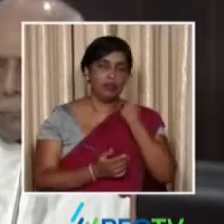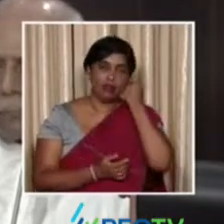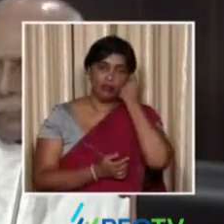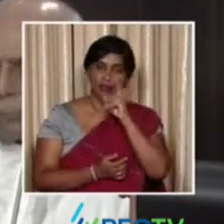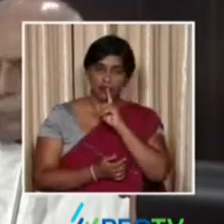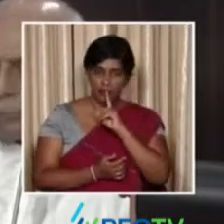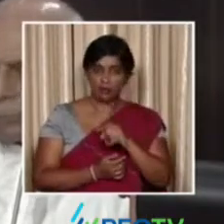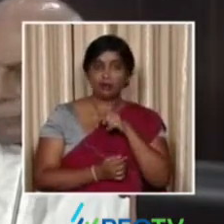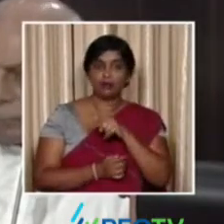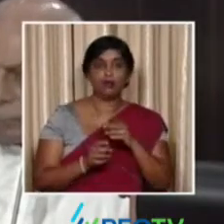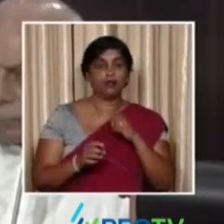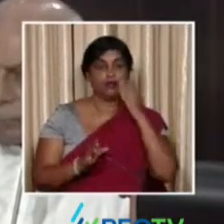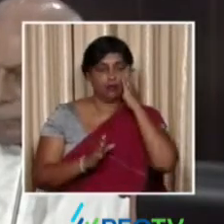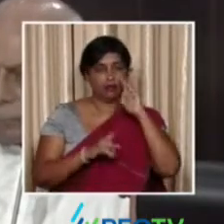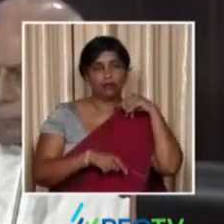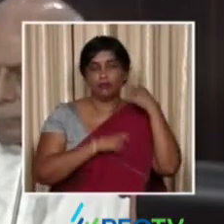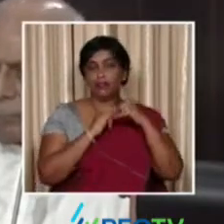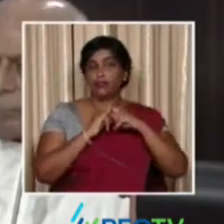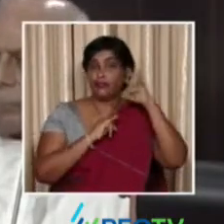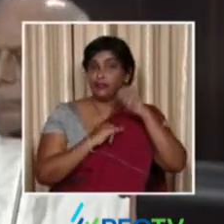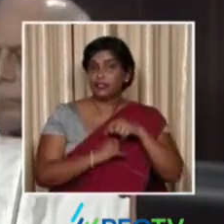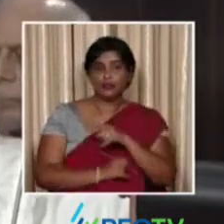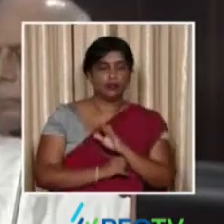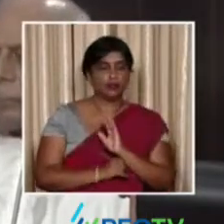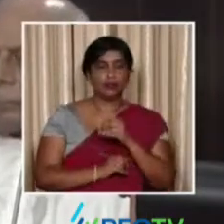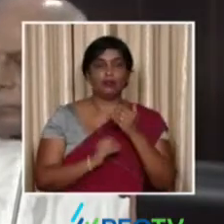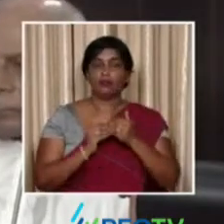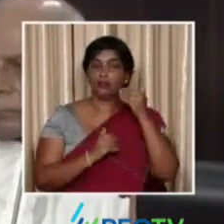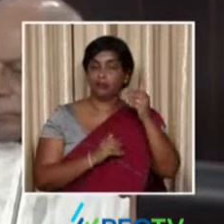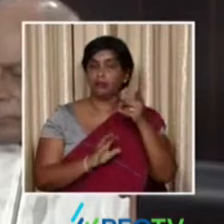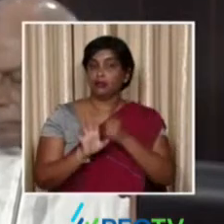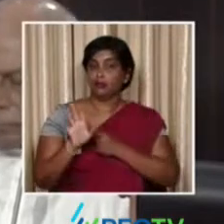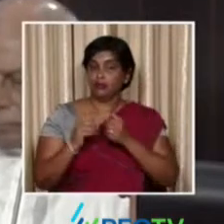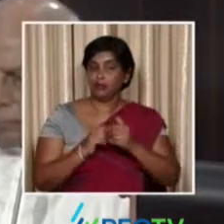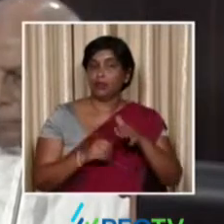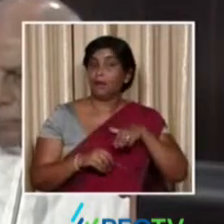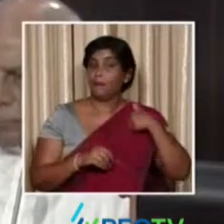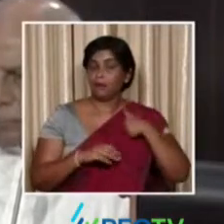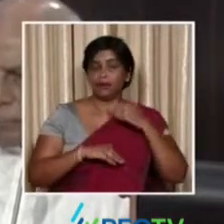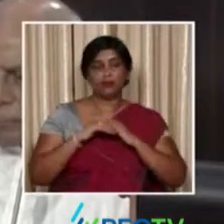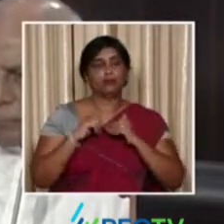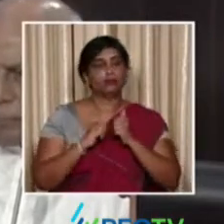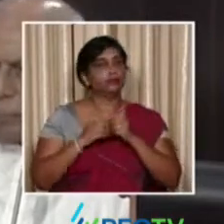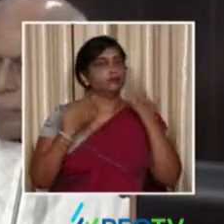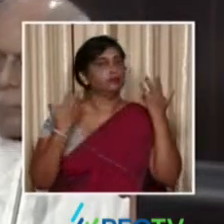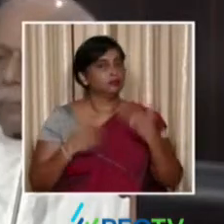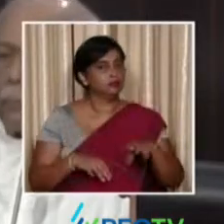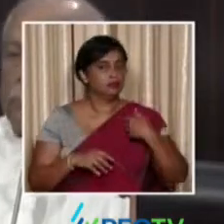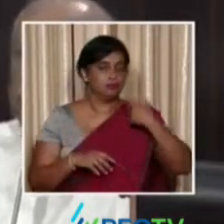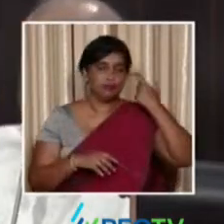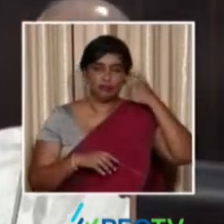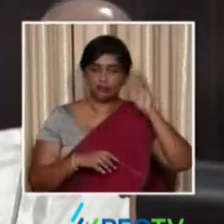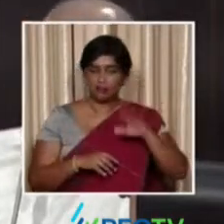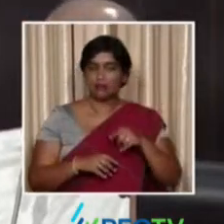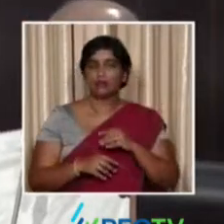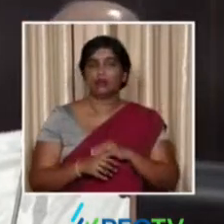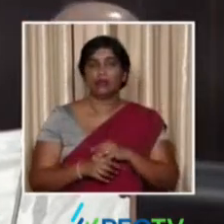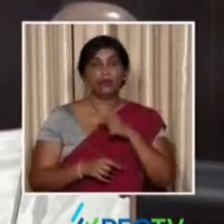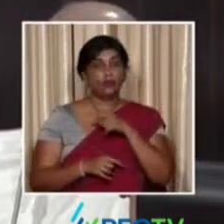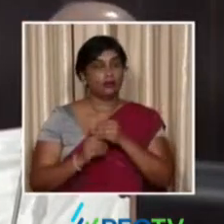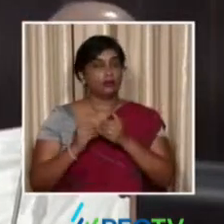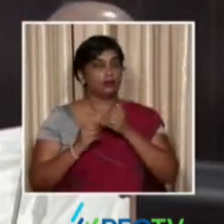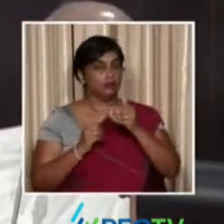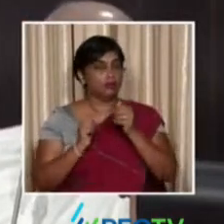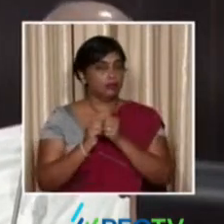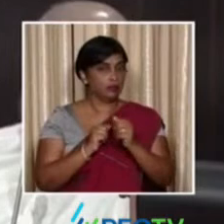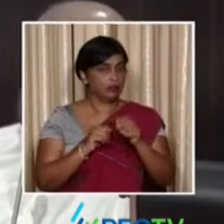කරන. ඒ සම්ප්‍රදායික විශ්වවිද්‍යාලයක් නෙමෙයි. ඉදිරි දශකය තුළදී මූලික කටයුතු අවසන් කිරීමට බලාපොරොත්තු වෙනවා. එහි ඉදිරි